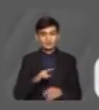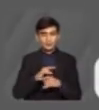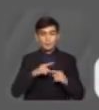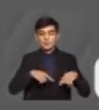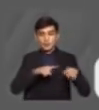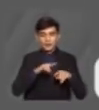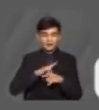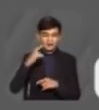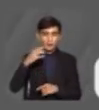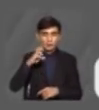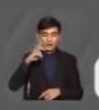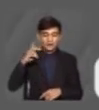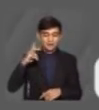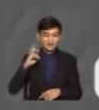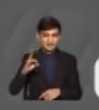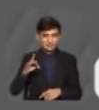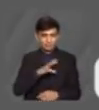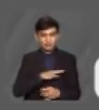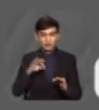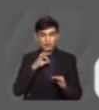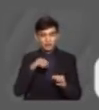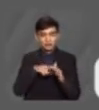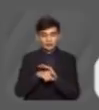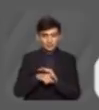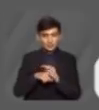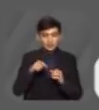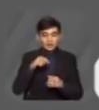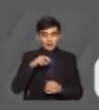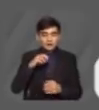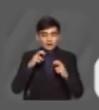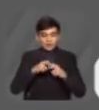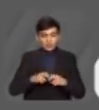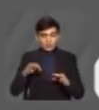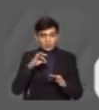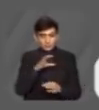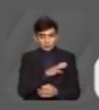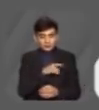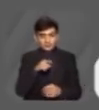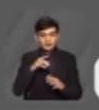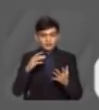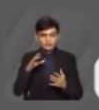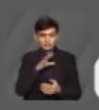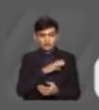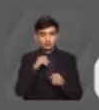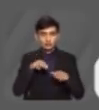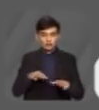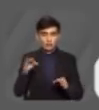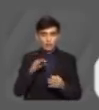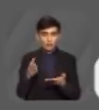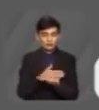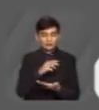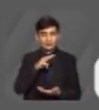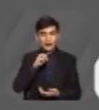Авиакомпания БКР также имеет опыт утери табличек с некоторых агрегатов в процессе эксплуатации. В этой связи было принято решение о